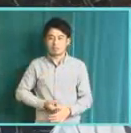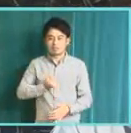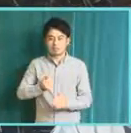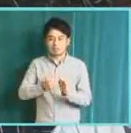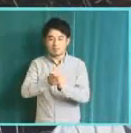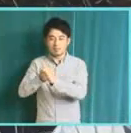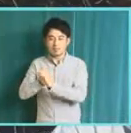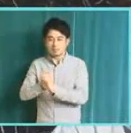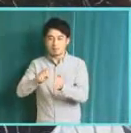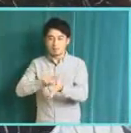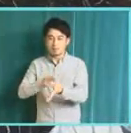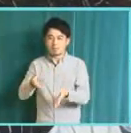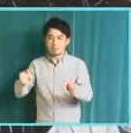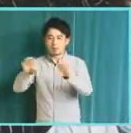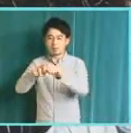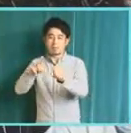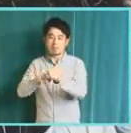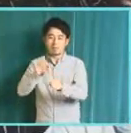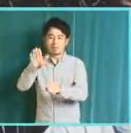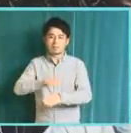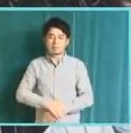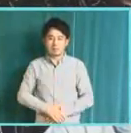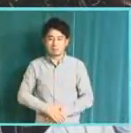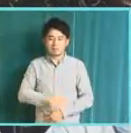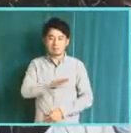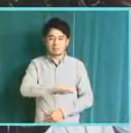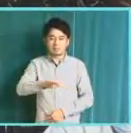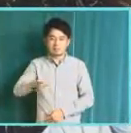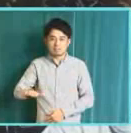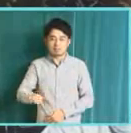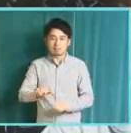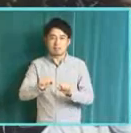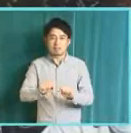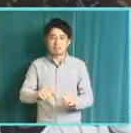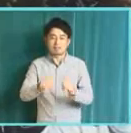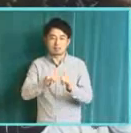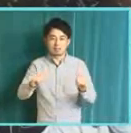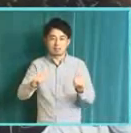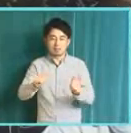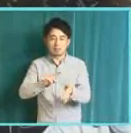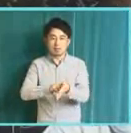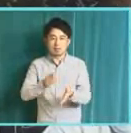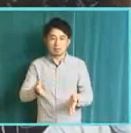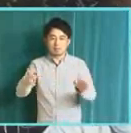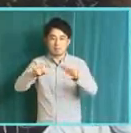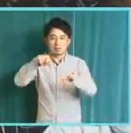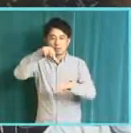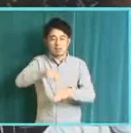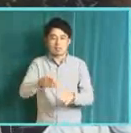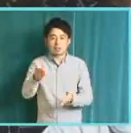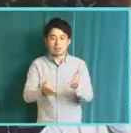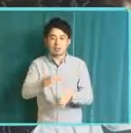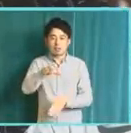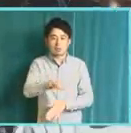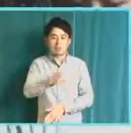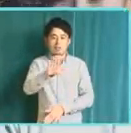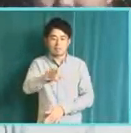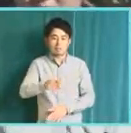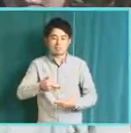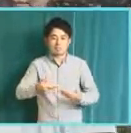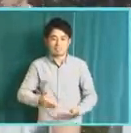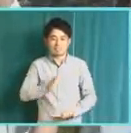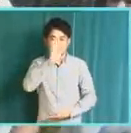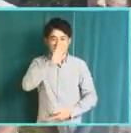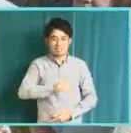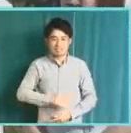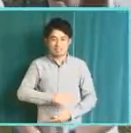ています。小さなお子さんがいる方にも病院内に保育所があって安心です。ぜひ、多くの方にご応募いただきたいと思